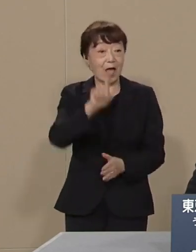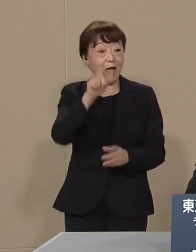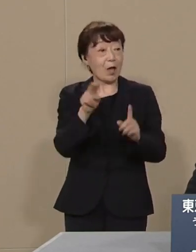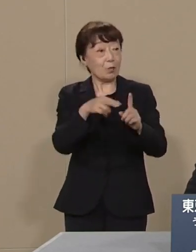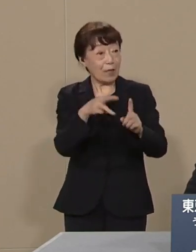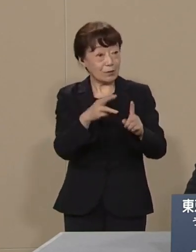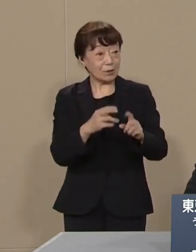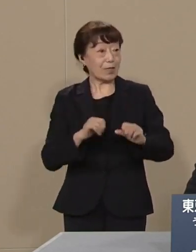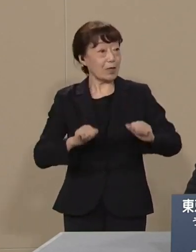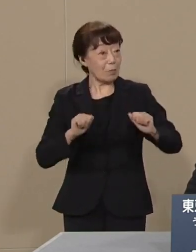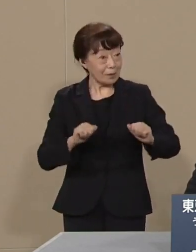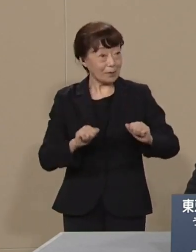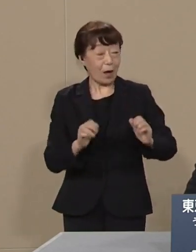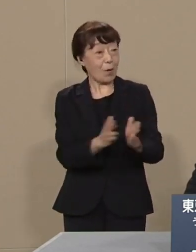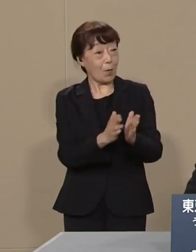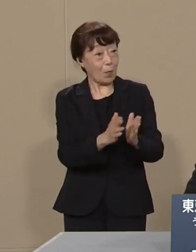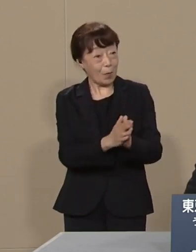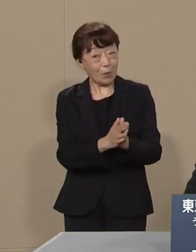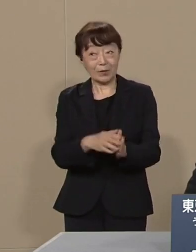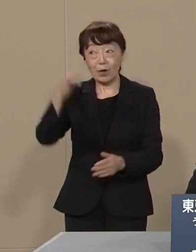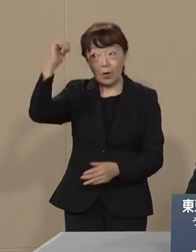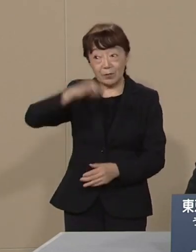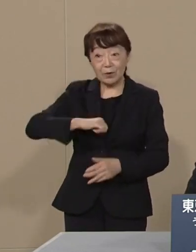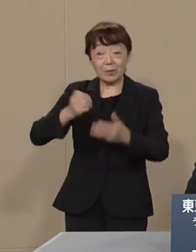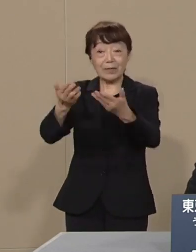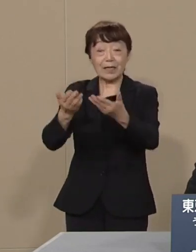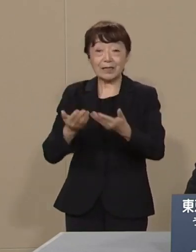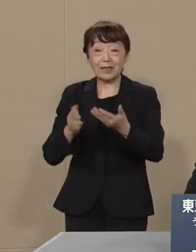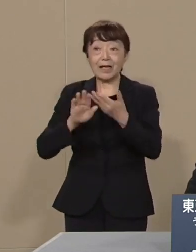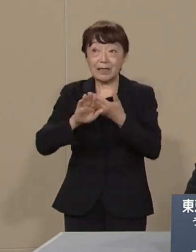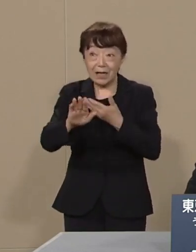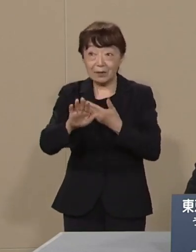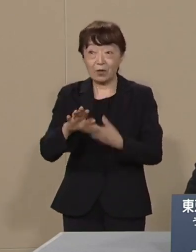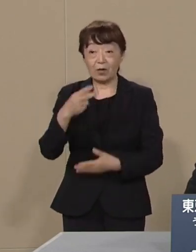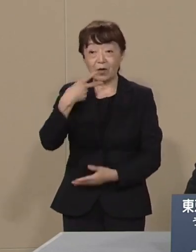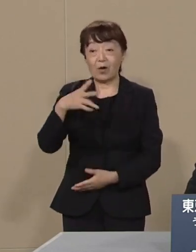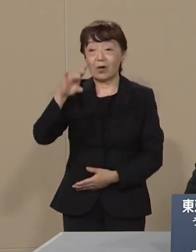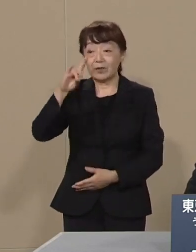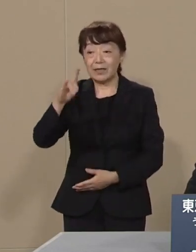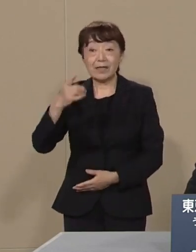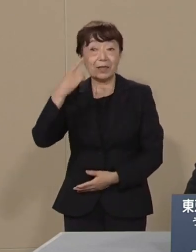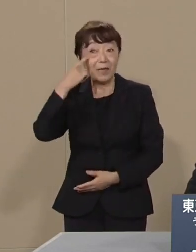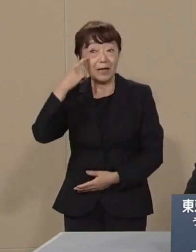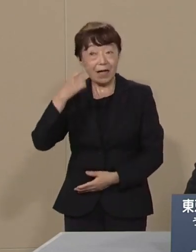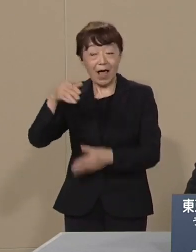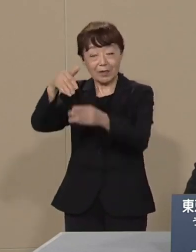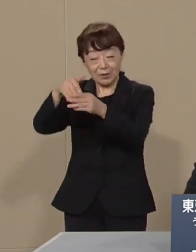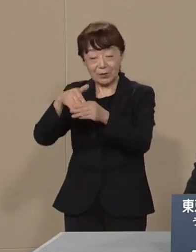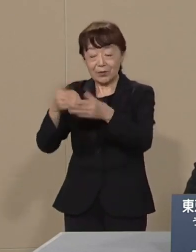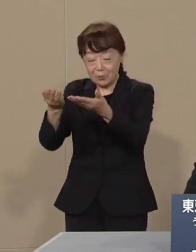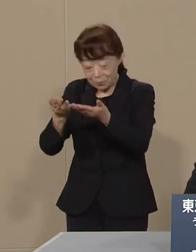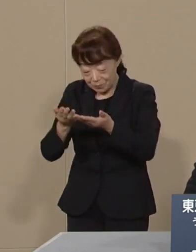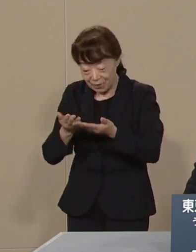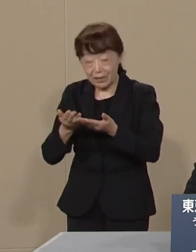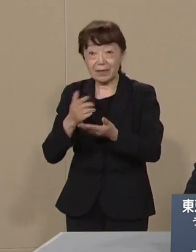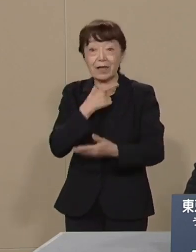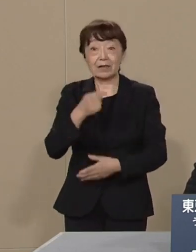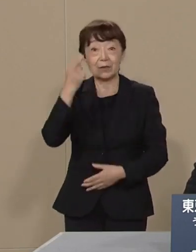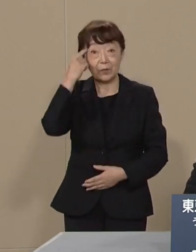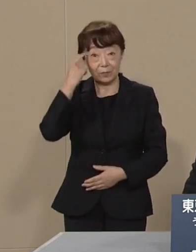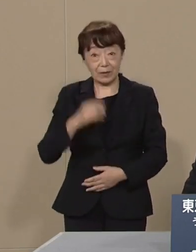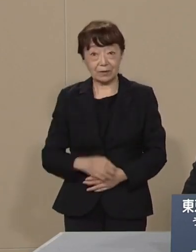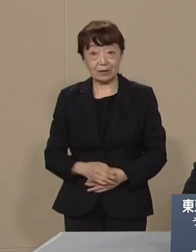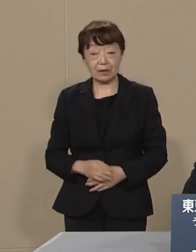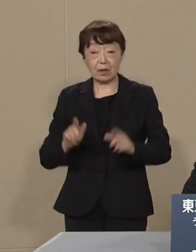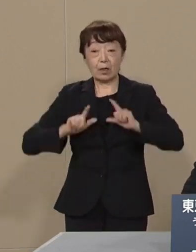じゃんこういうようなことでもを頂いたら2期目からは中級料を頂戴いたします東京は今